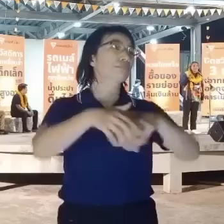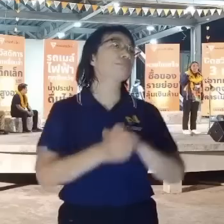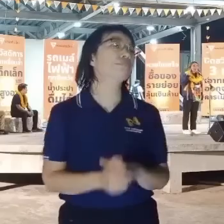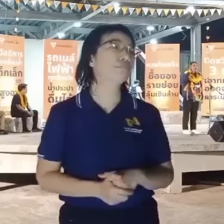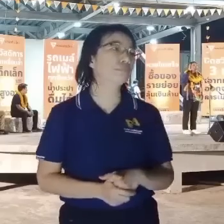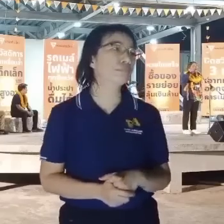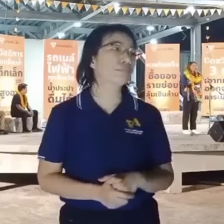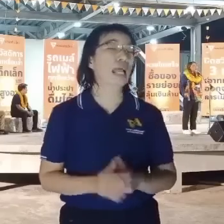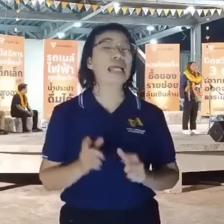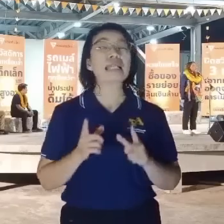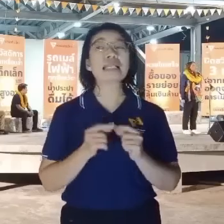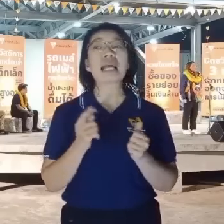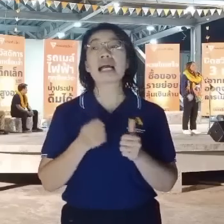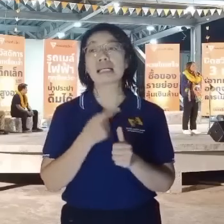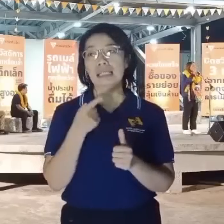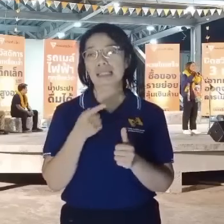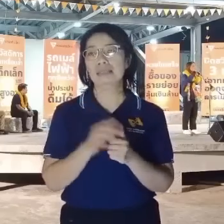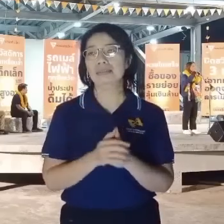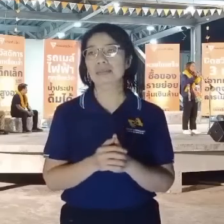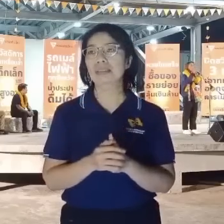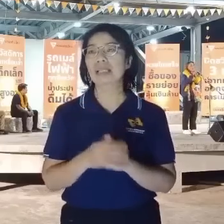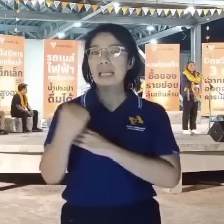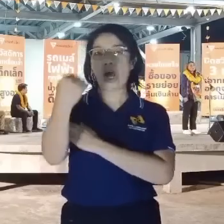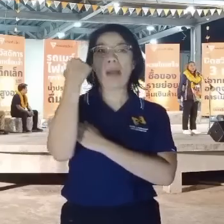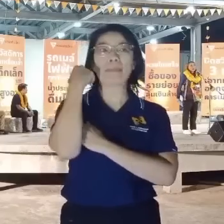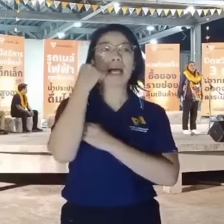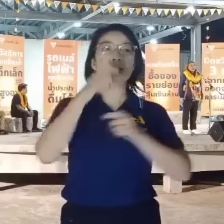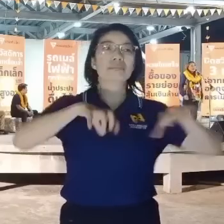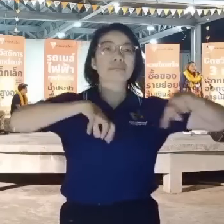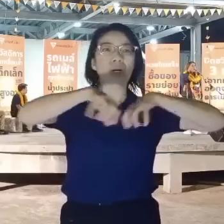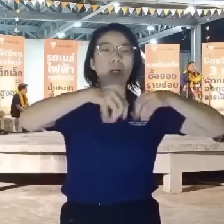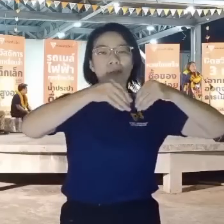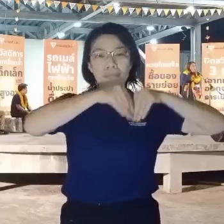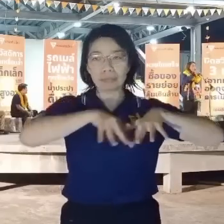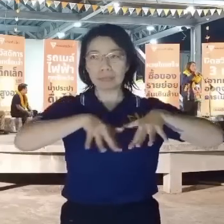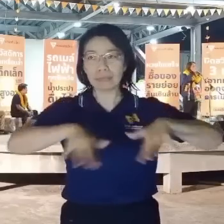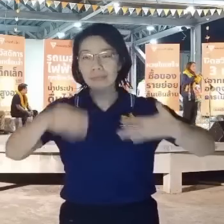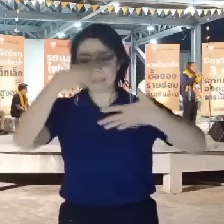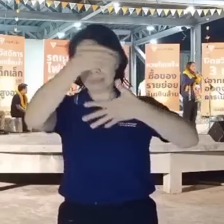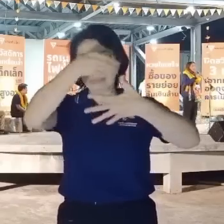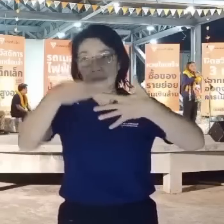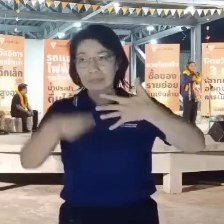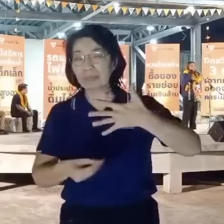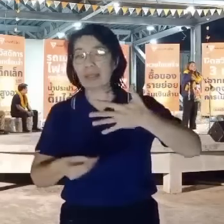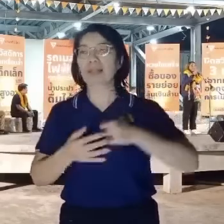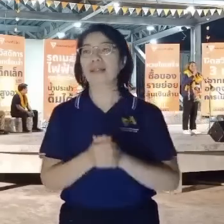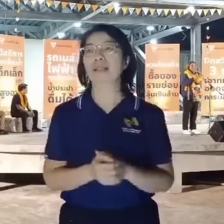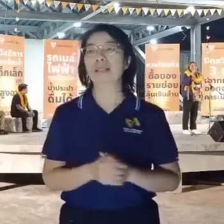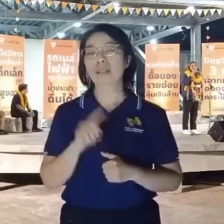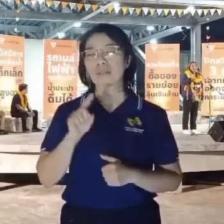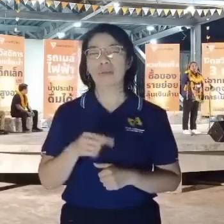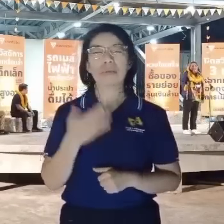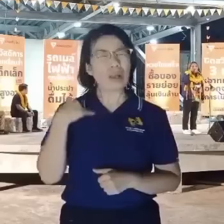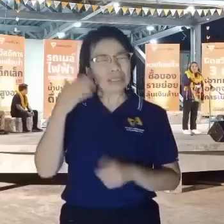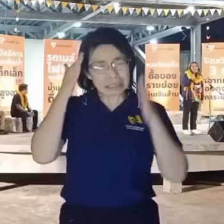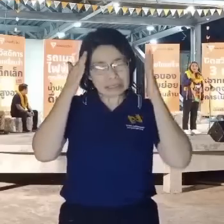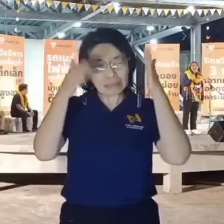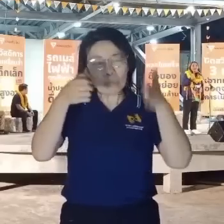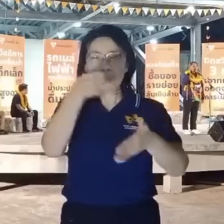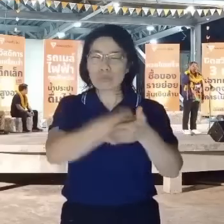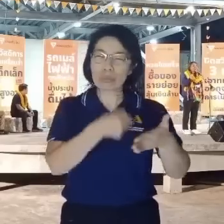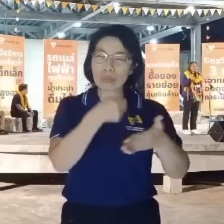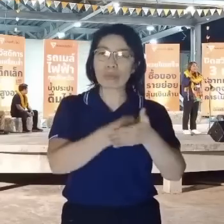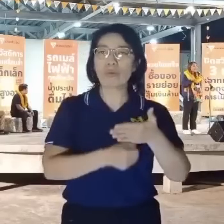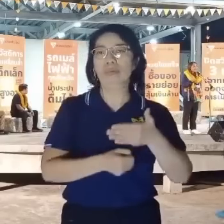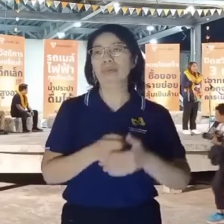ๆเรื่องแรกก็คือเรื่องของการกระจายอำนาจเรามุ่งมั่นผลักดันตั้งแต่การอภิปร